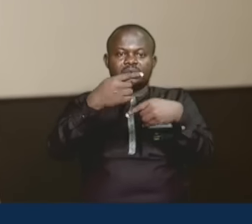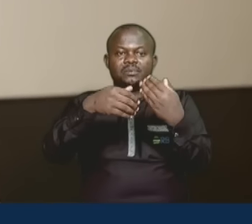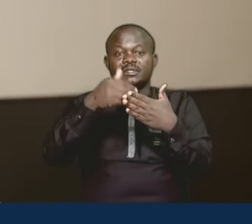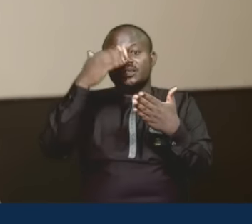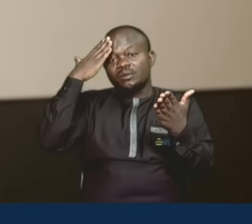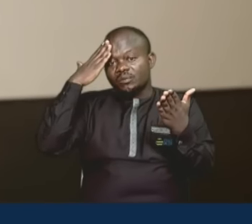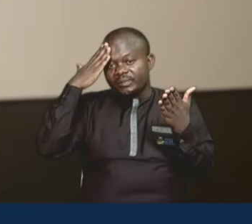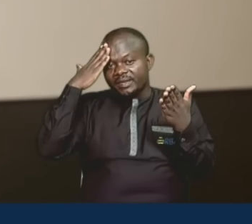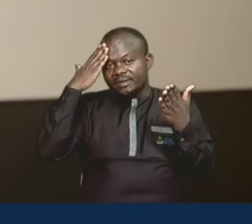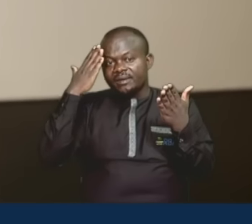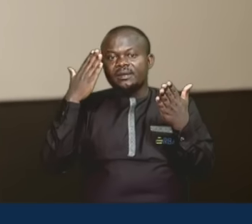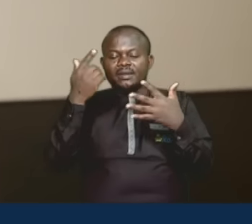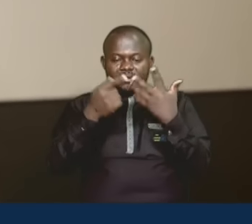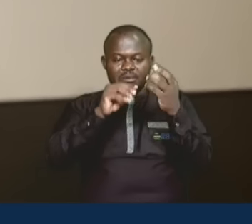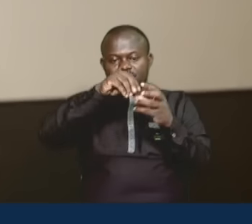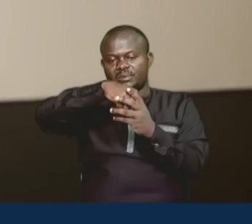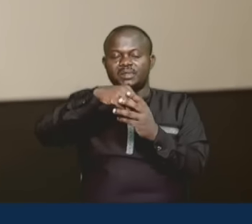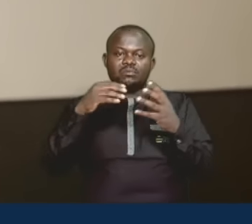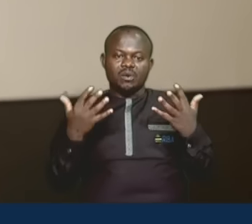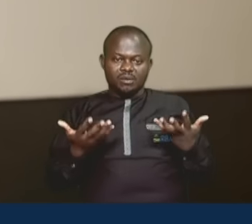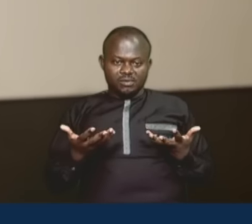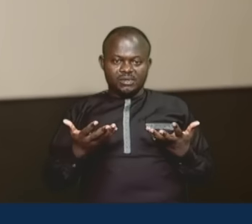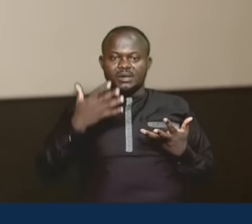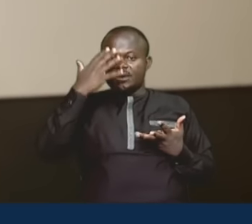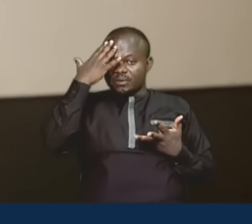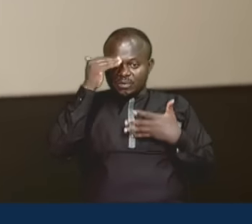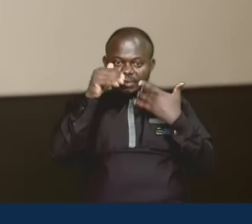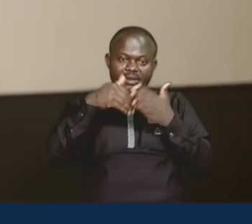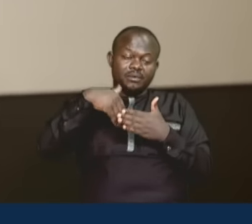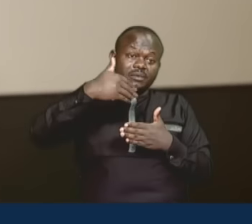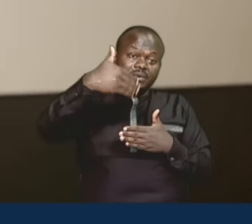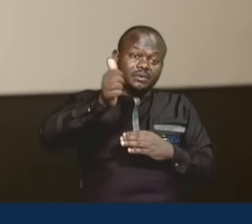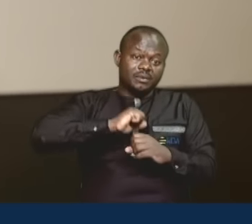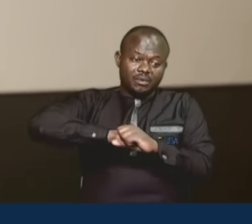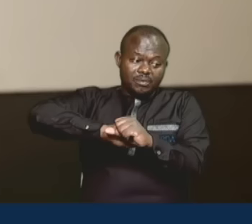kumenya ibirimo, kuko